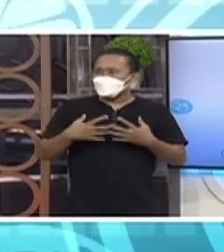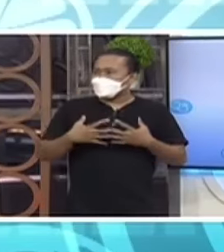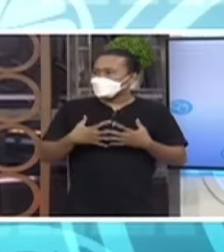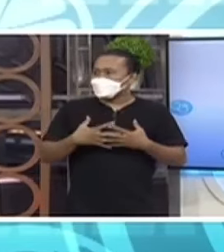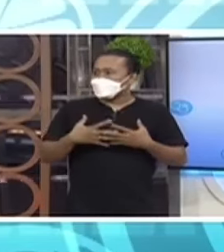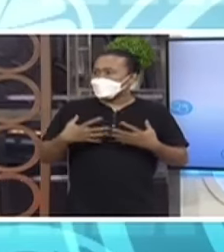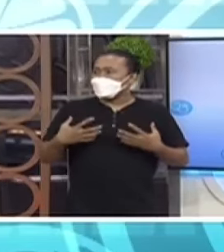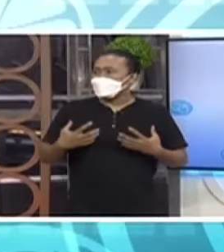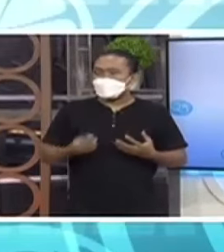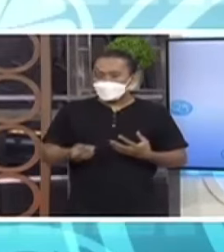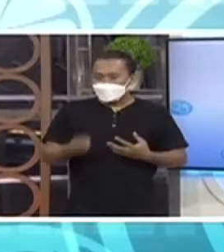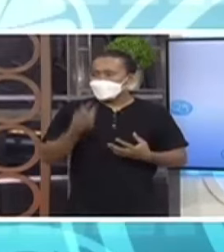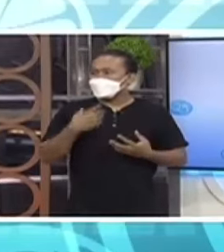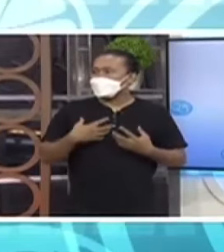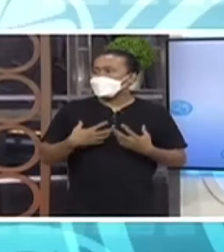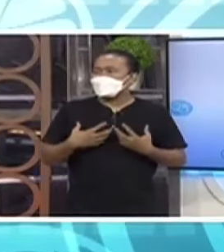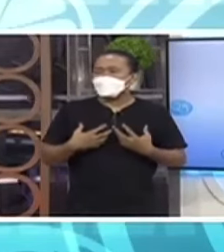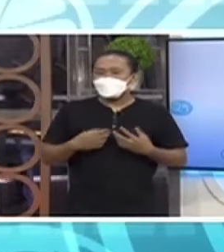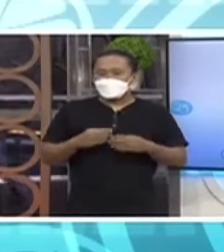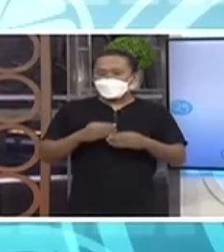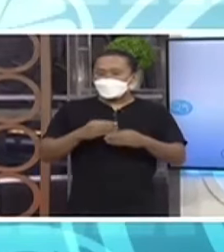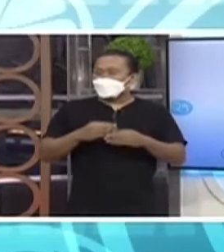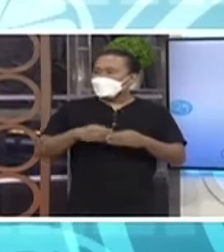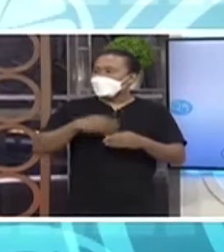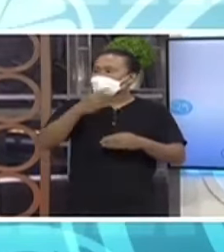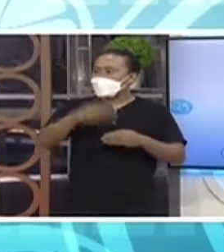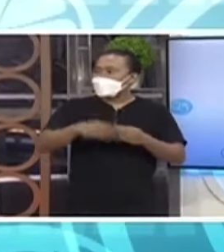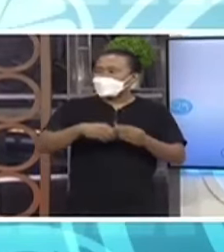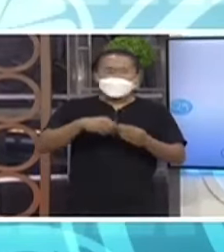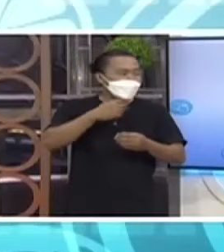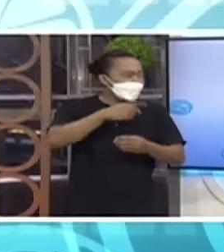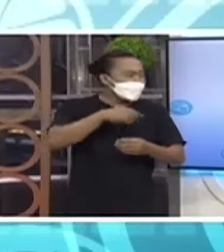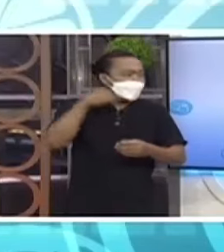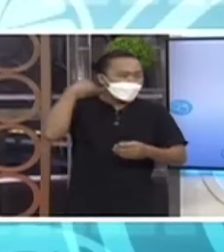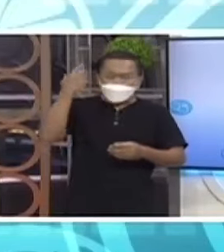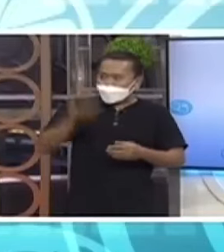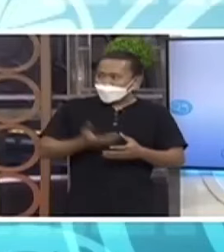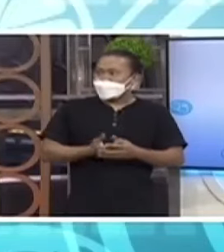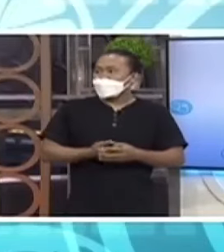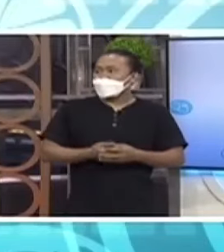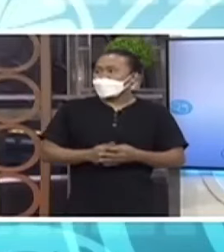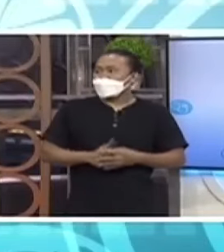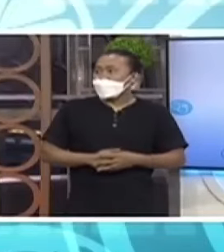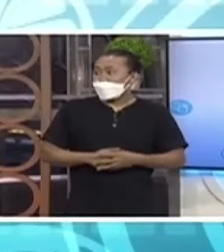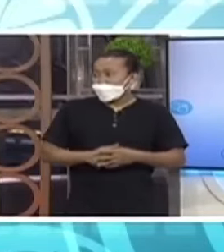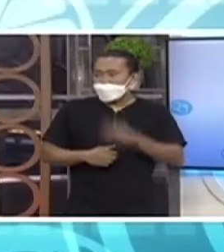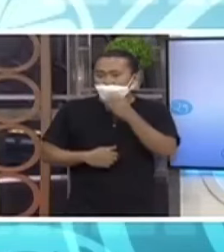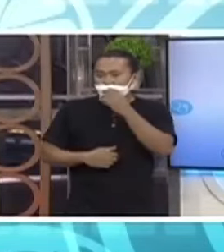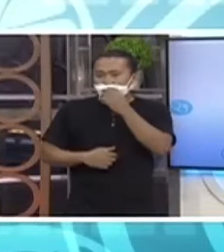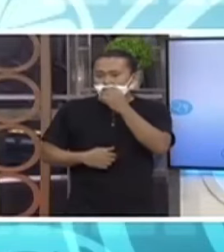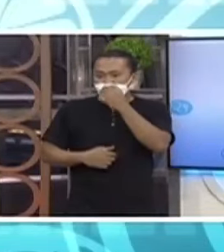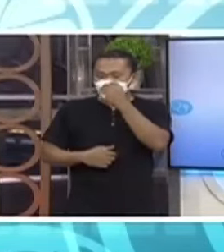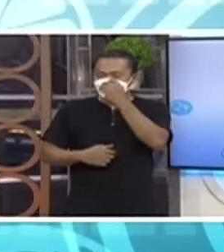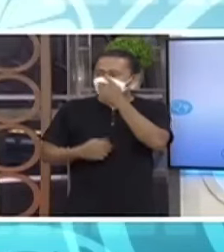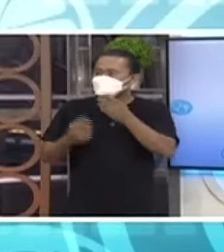fungsi paru-paru termaksimalkan dengan oksigen yang kita hirup tentunya suplai ke dalam otak kita menjadi lebih banyak dan